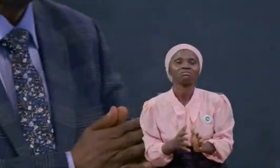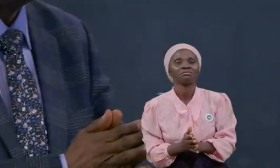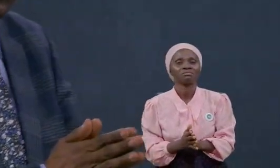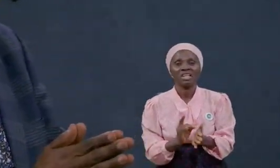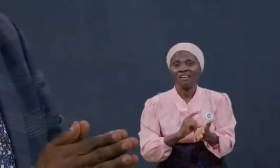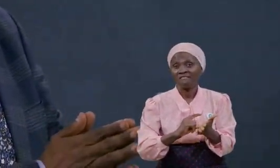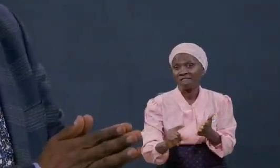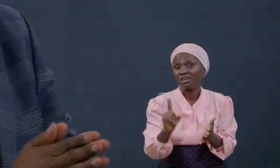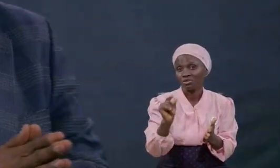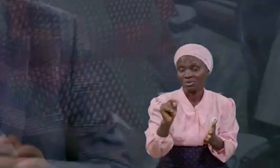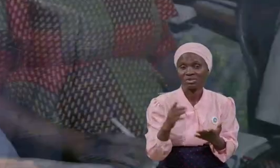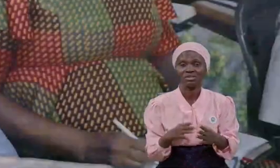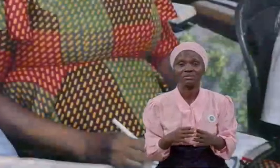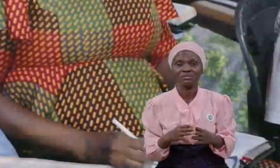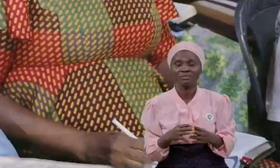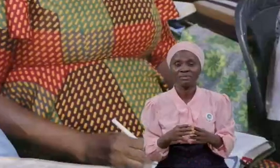Verset 20 dit,